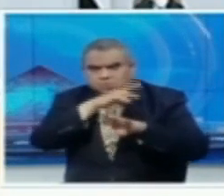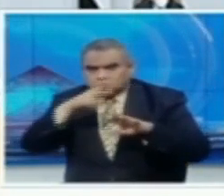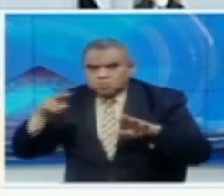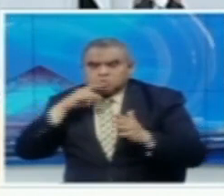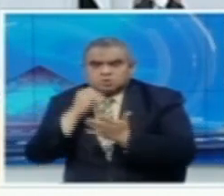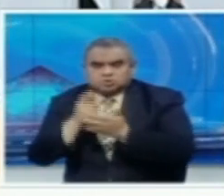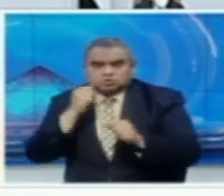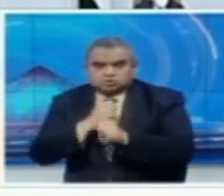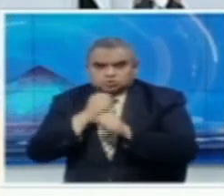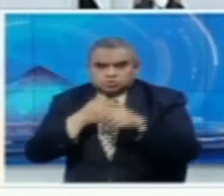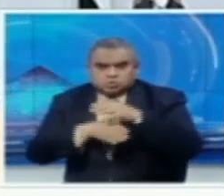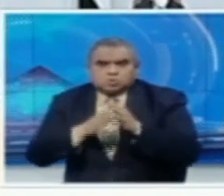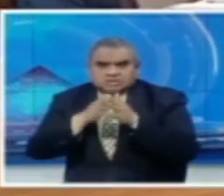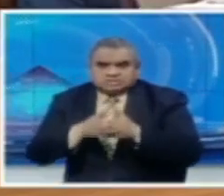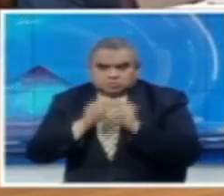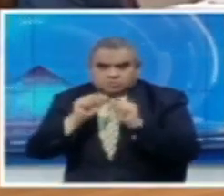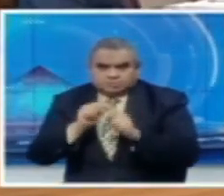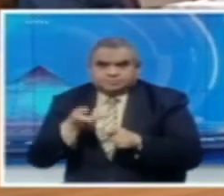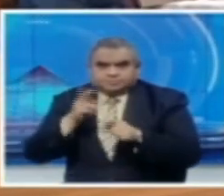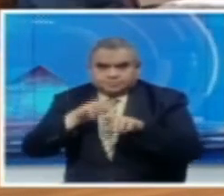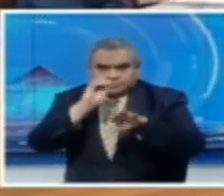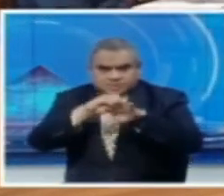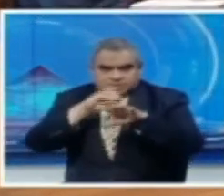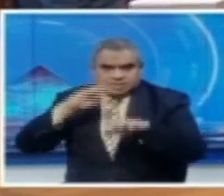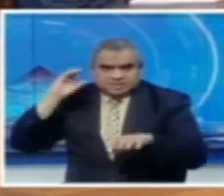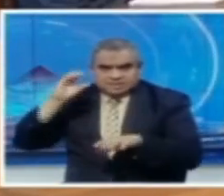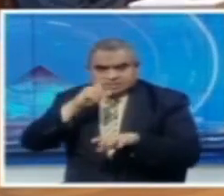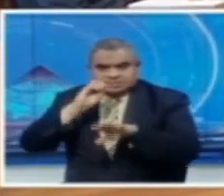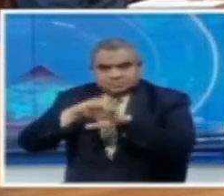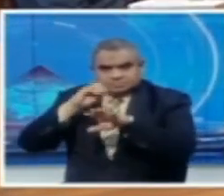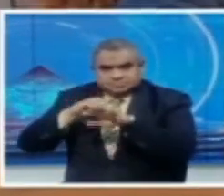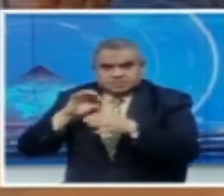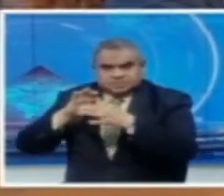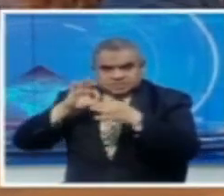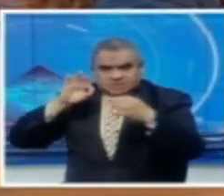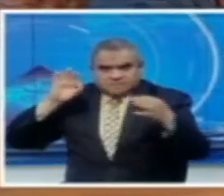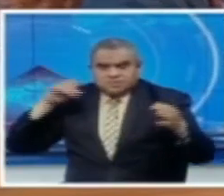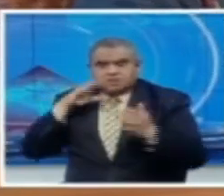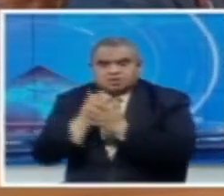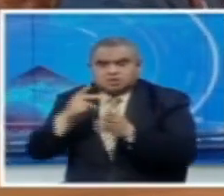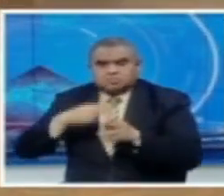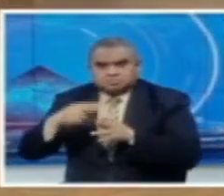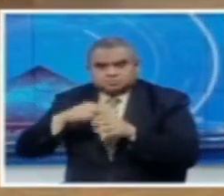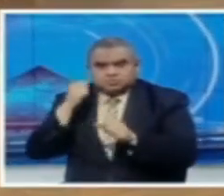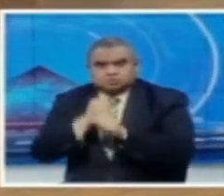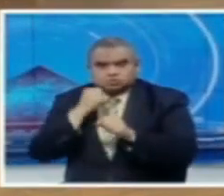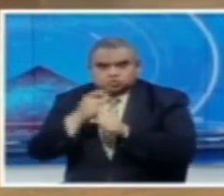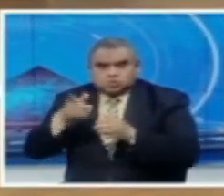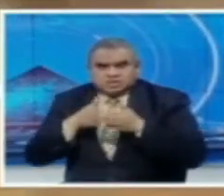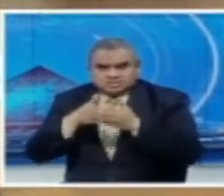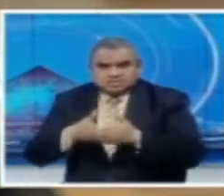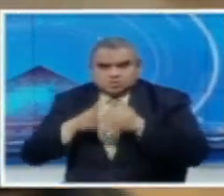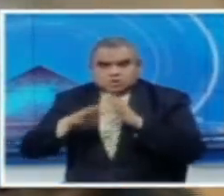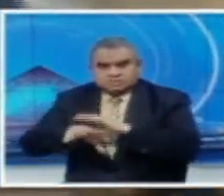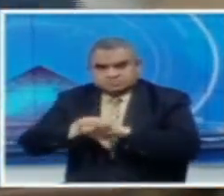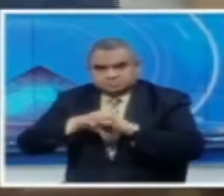نشاط هيئة قناة السويس. وقد وجه السيد الرئيس في هذا الصدد بالاستمرار في مشروعات هيئة قناة السويس في